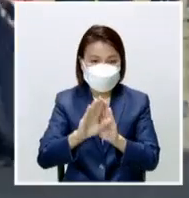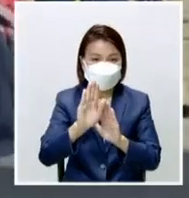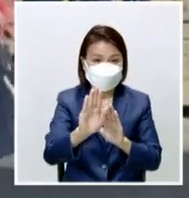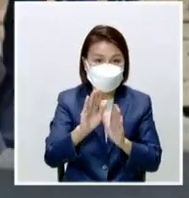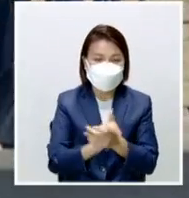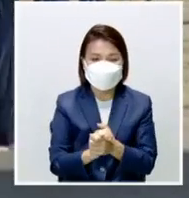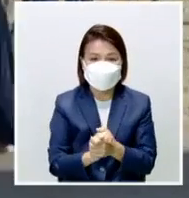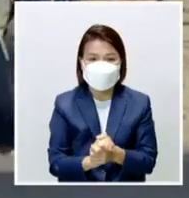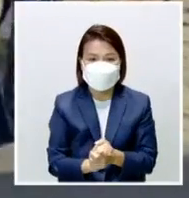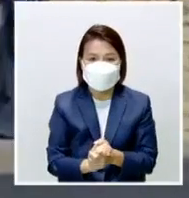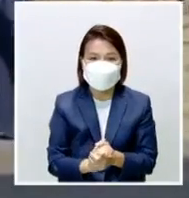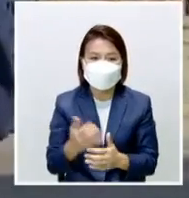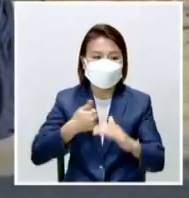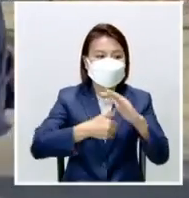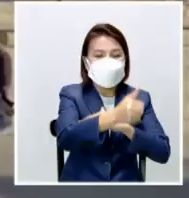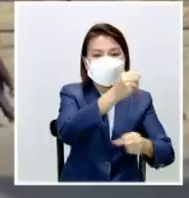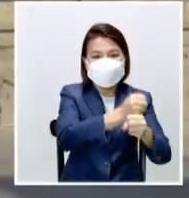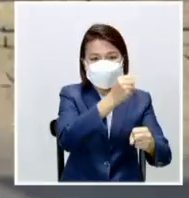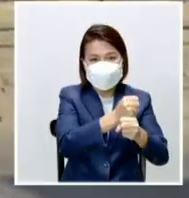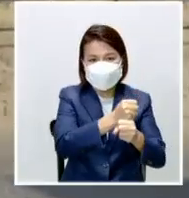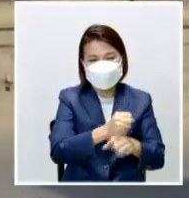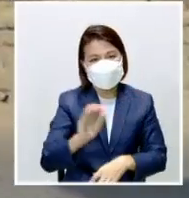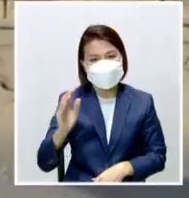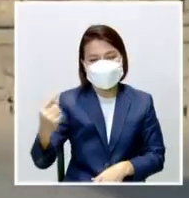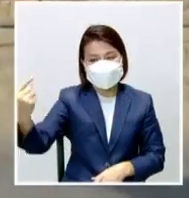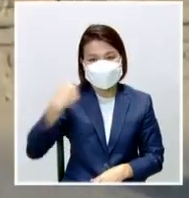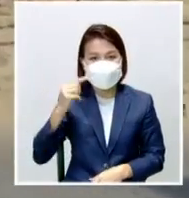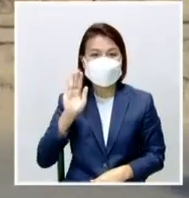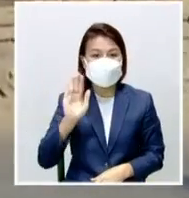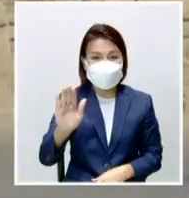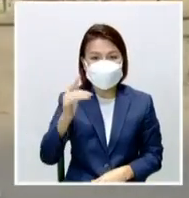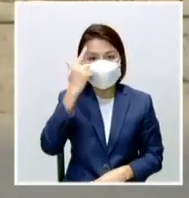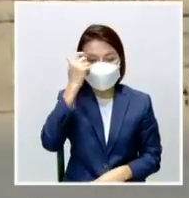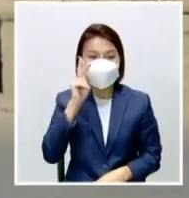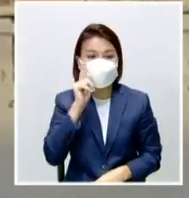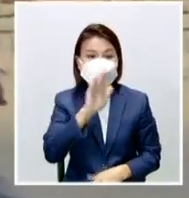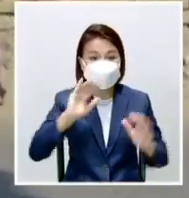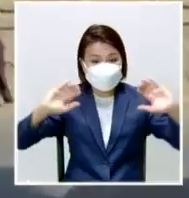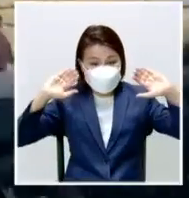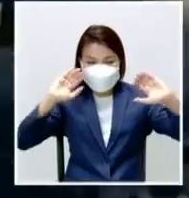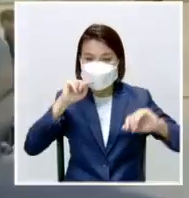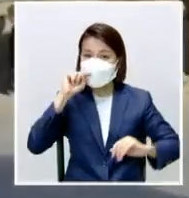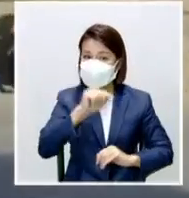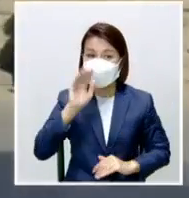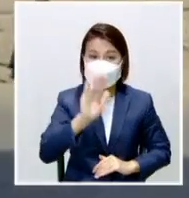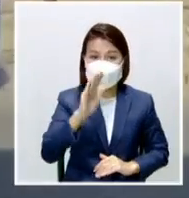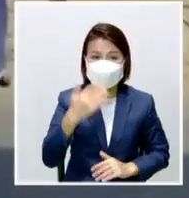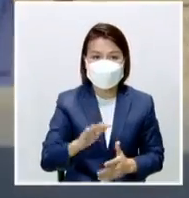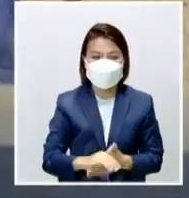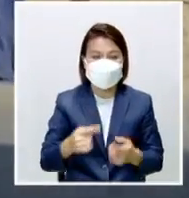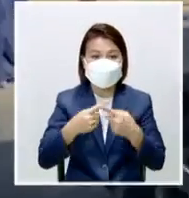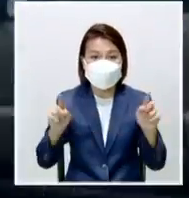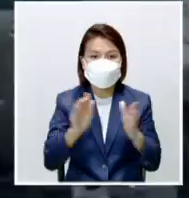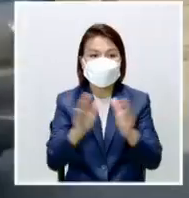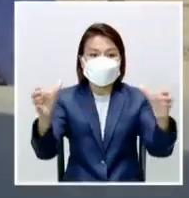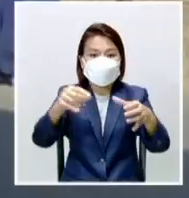เธอไม่ได้รับอนุญาตให้กลับไปทำงานที่ Radio Television Afghanistan ซึ่งเป็นสื่อของรัฐแล้วหลังจากที่กลุ่มตาลิบันเข้าควบคุมประเ